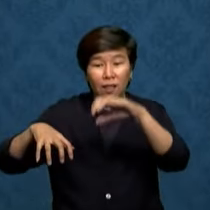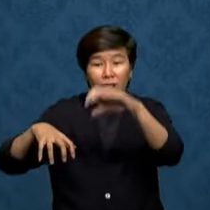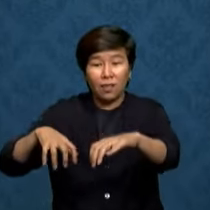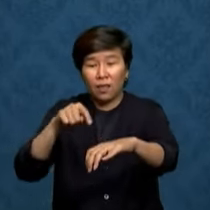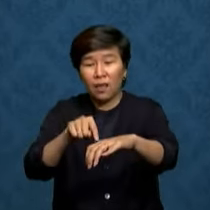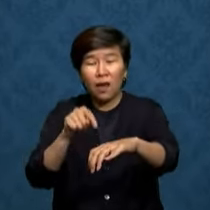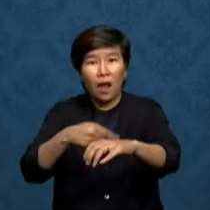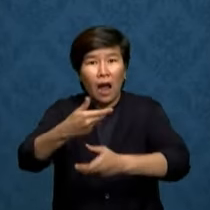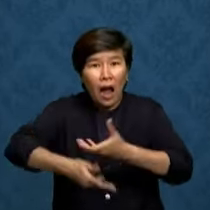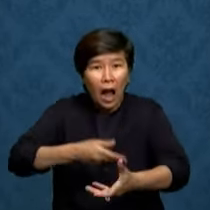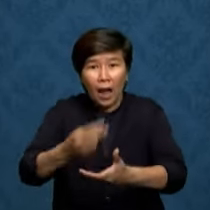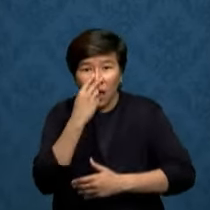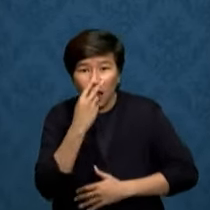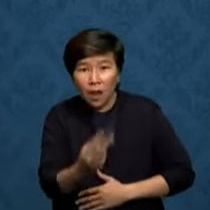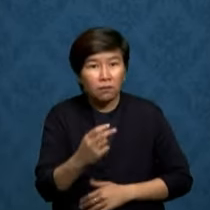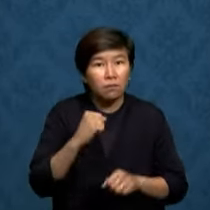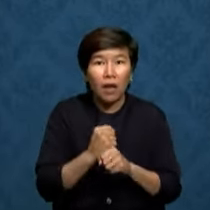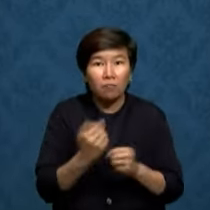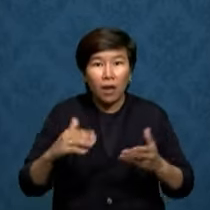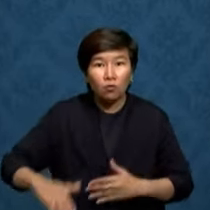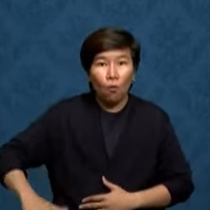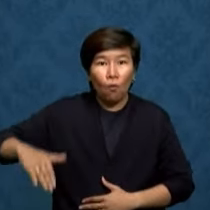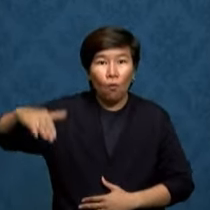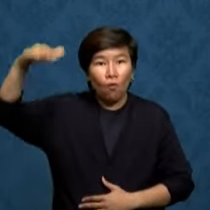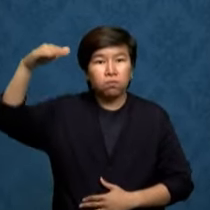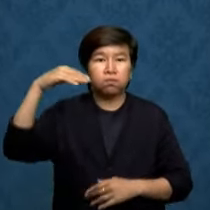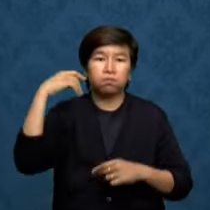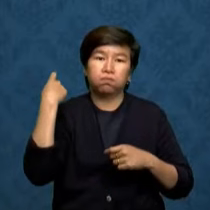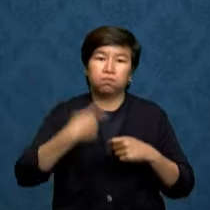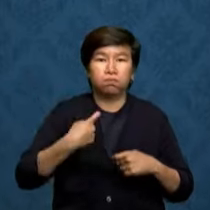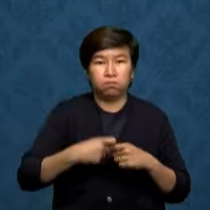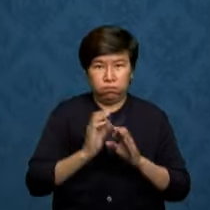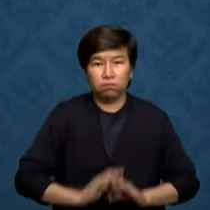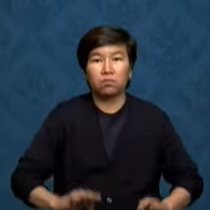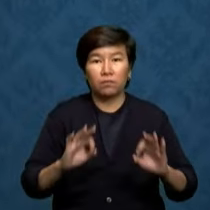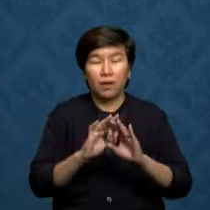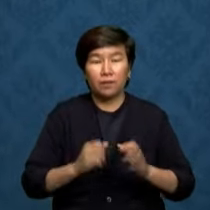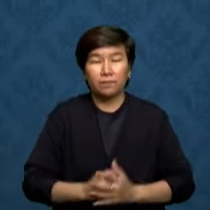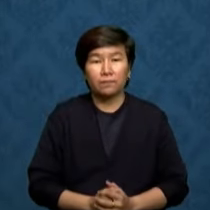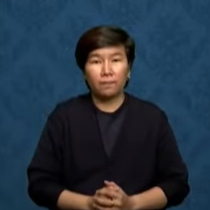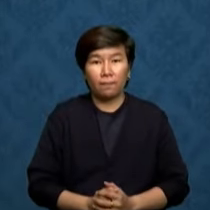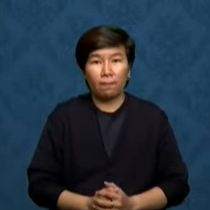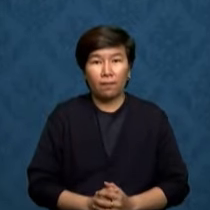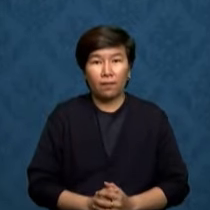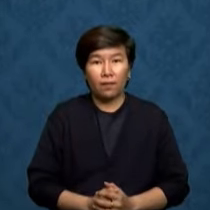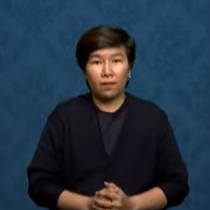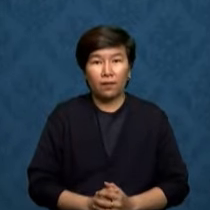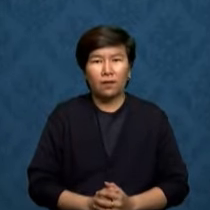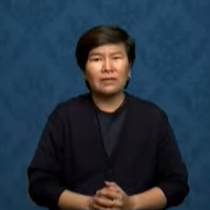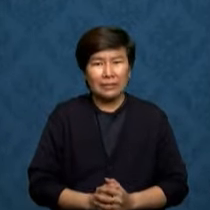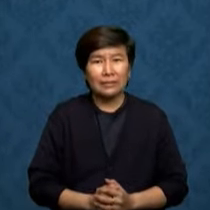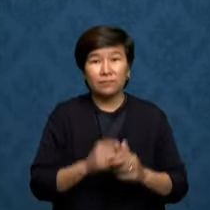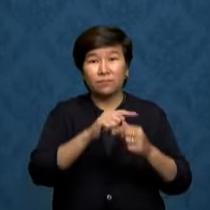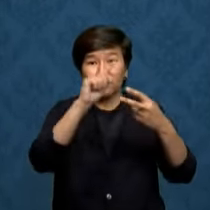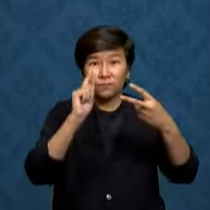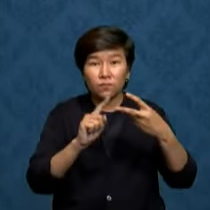ตลอดเนี่ยมันจะทำยังไงนะครับตรงเนี้สำคัญท่านประธานครับประต่อมาท่านประธานครับมันเป็นการส่งเสริม